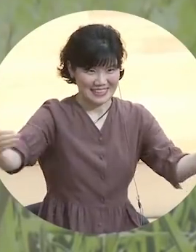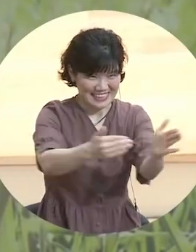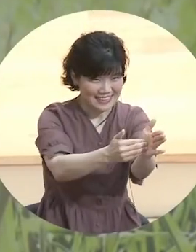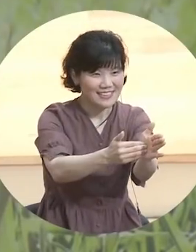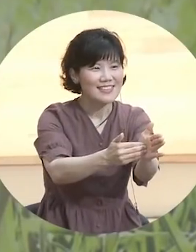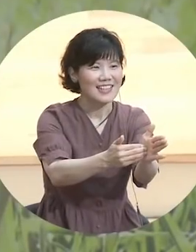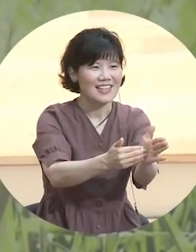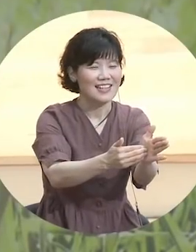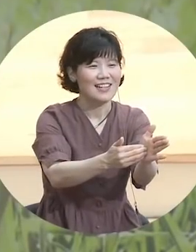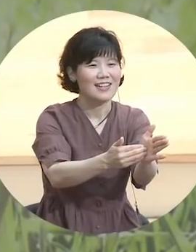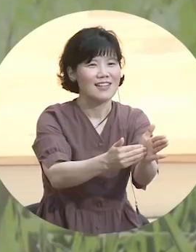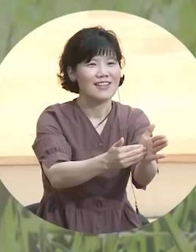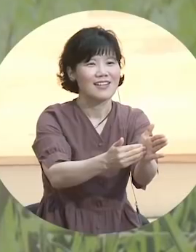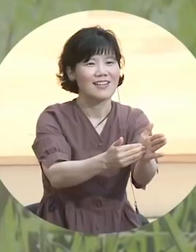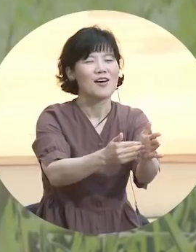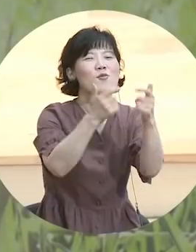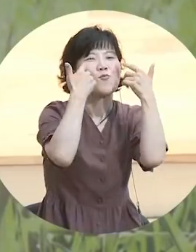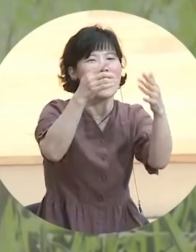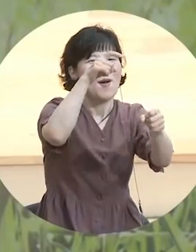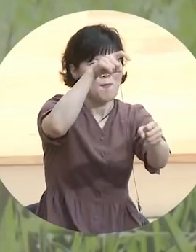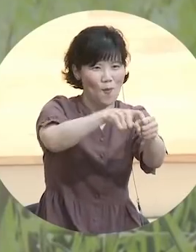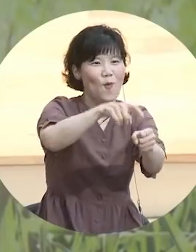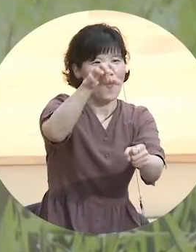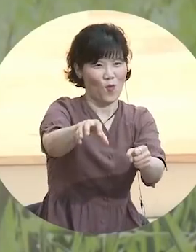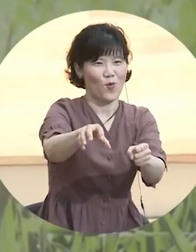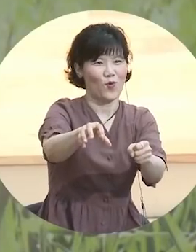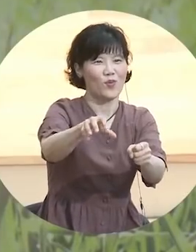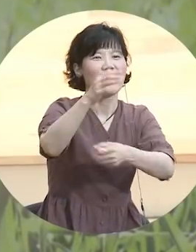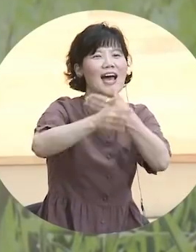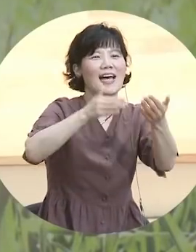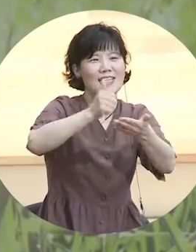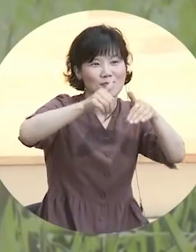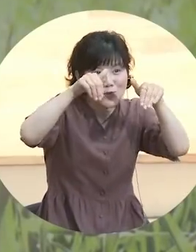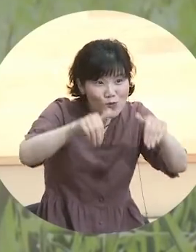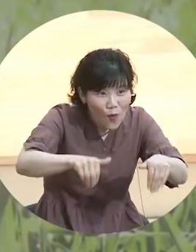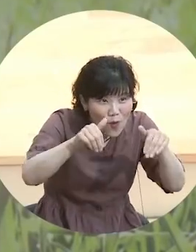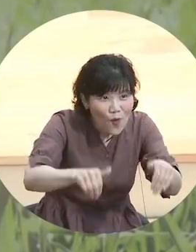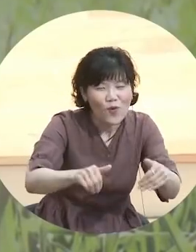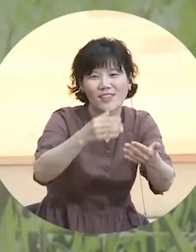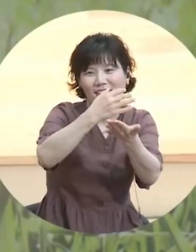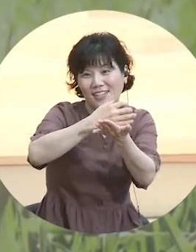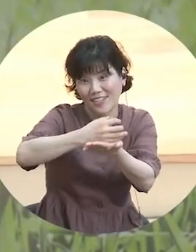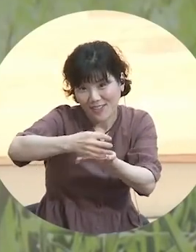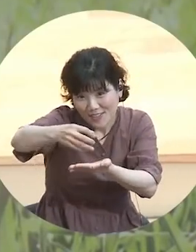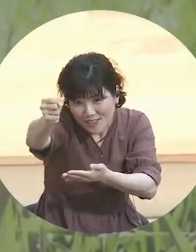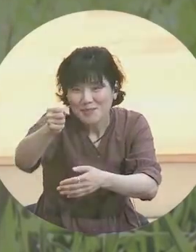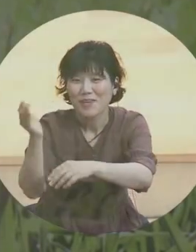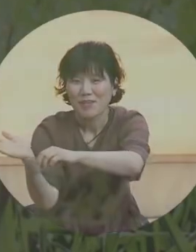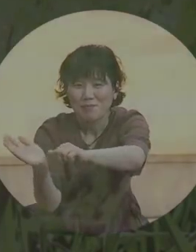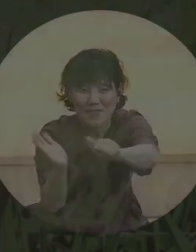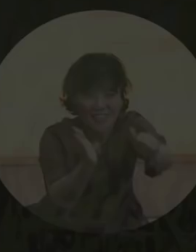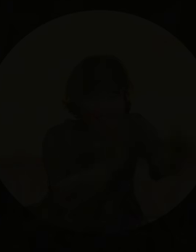종지부를 찍는 분명한 목적지가 있는 하나님의 종들 될 수 있기를 주 예수 이름으로 축원합니다.